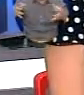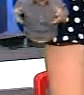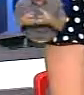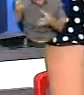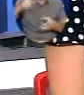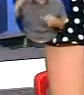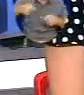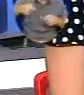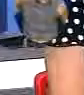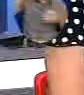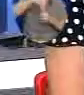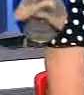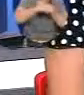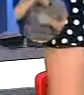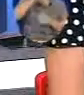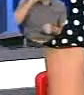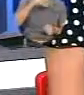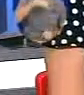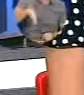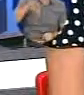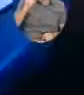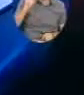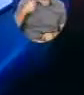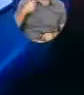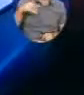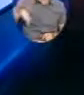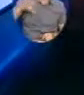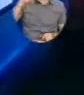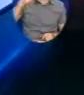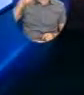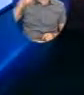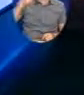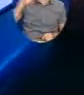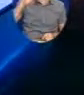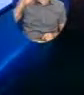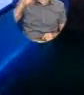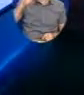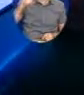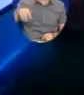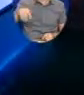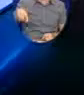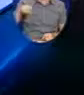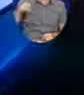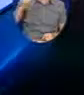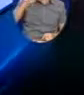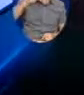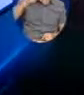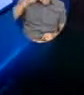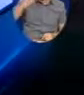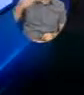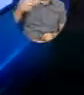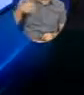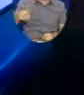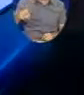המחקר. מה גיליתם? גילינו שסלמה חיה בארץ לא כל כך נהדרת. סלמה, הדמות מארץ